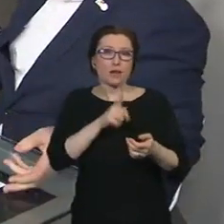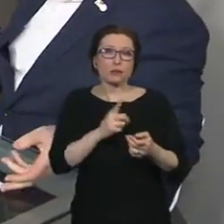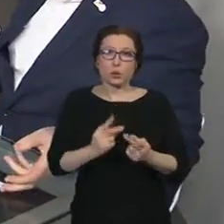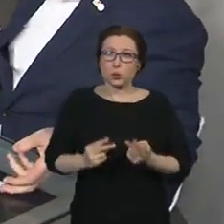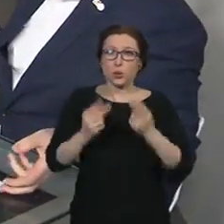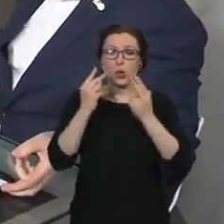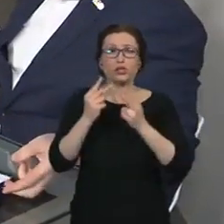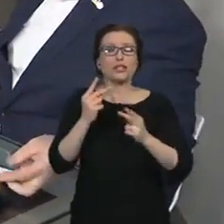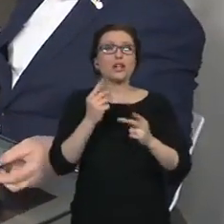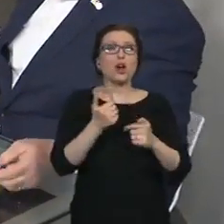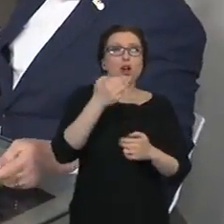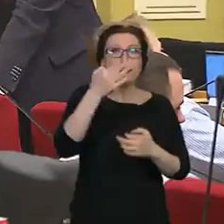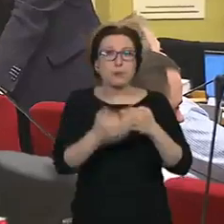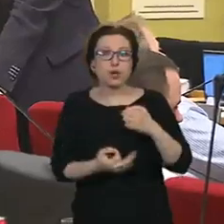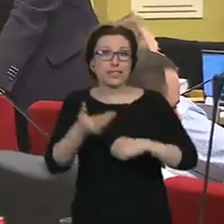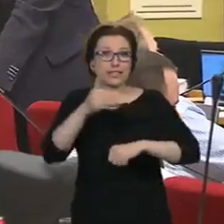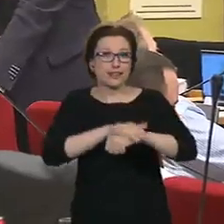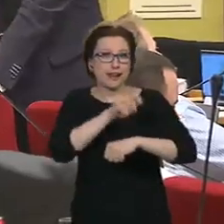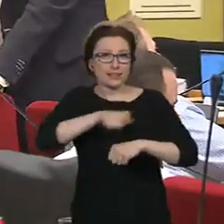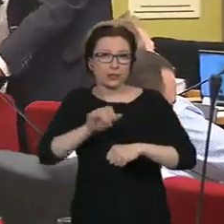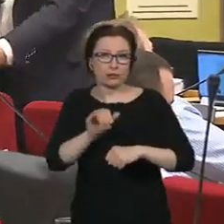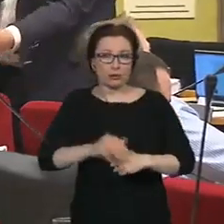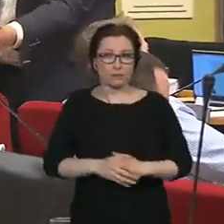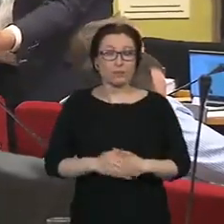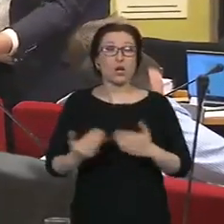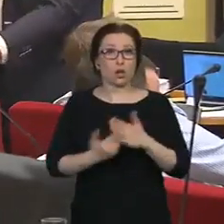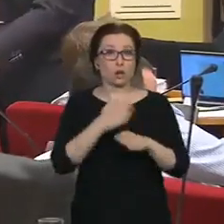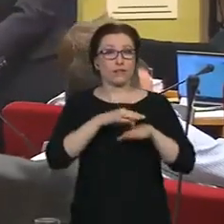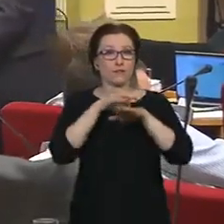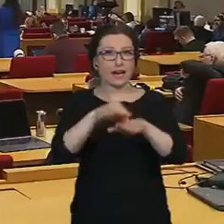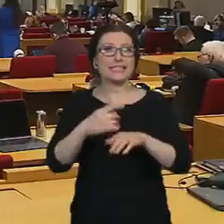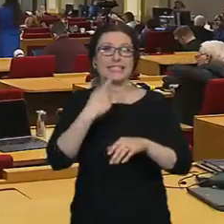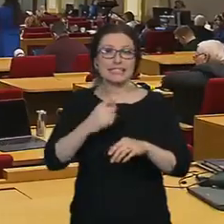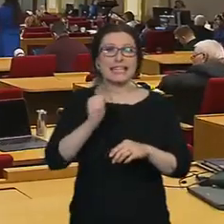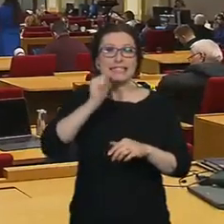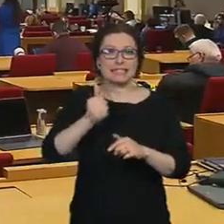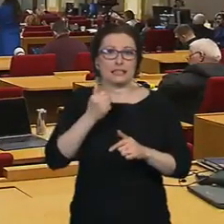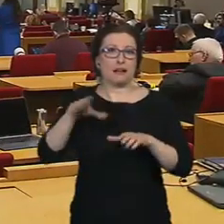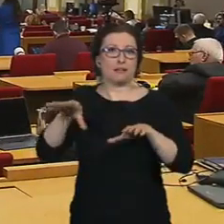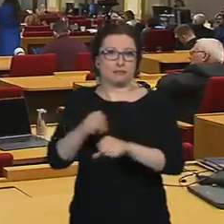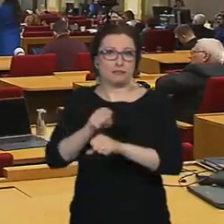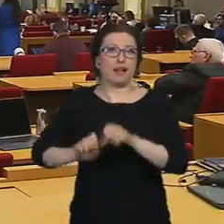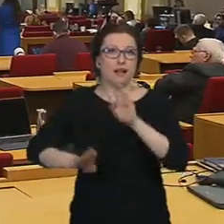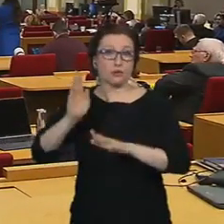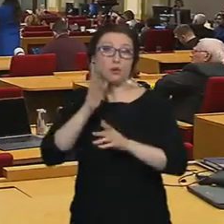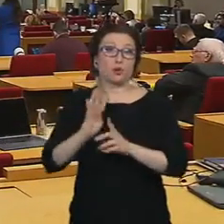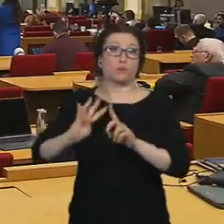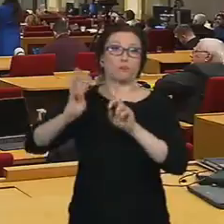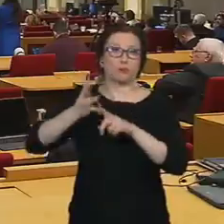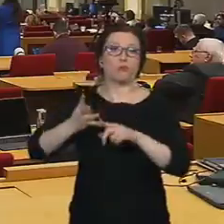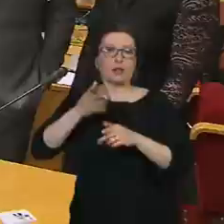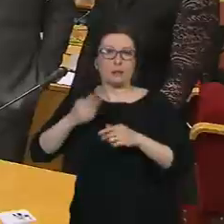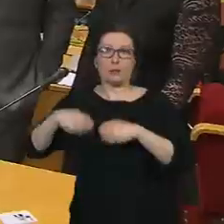klíčový ten poměr radních. Nové vedení plánují zastupitelé zvolit zítra, kdy už po čtvrté bude